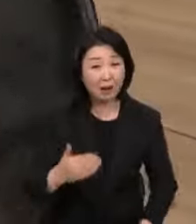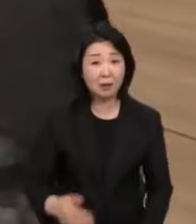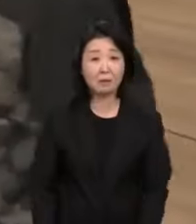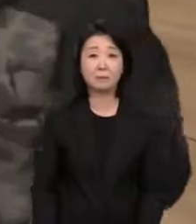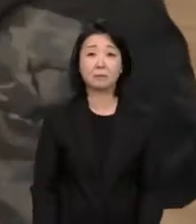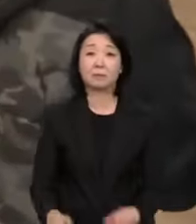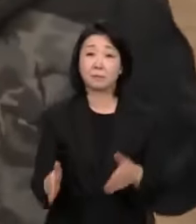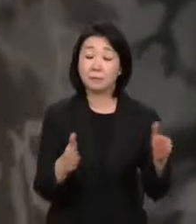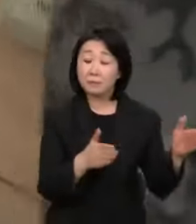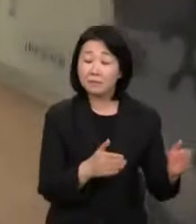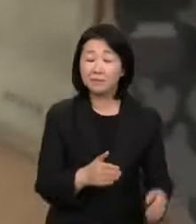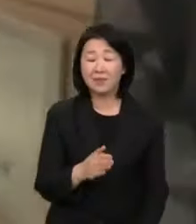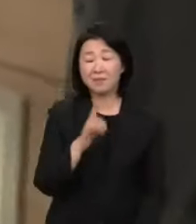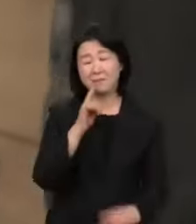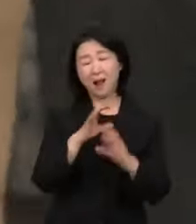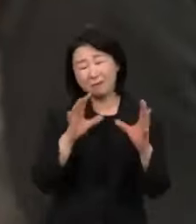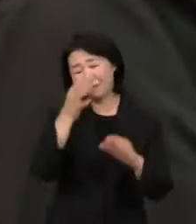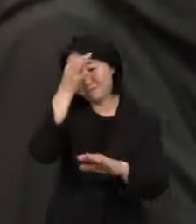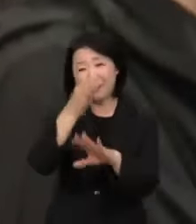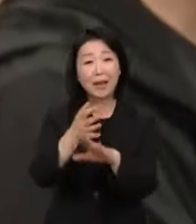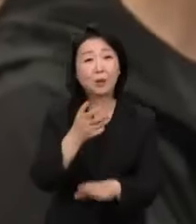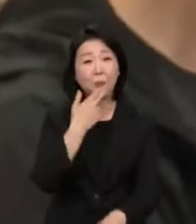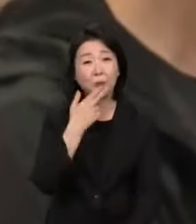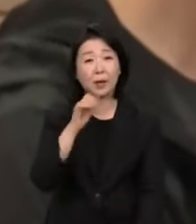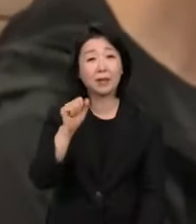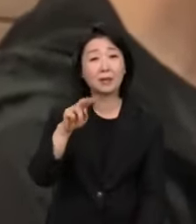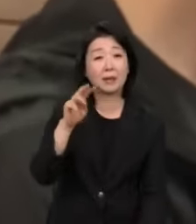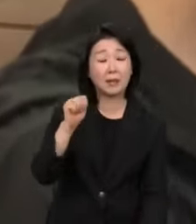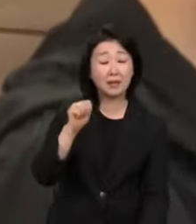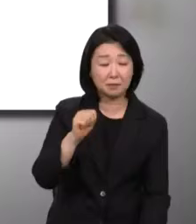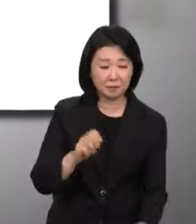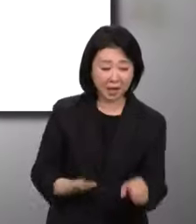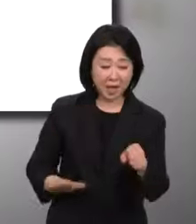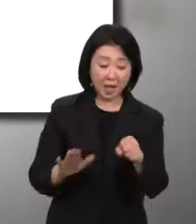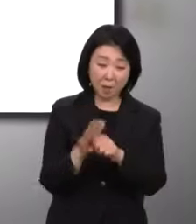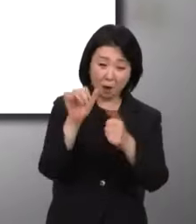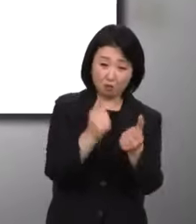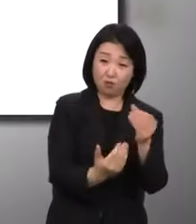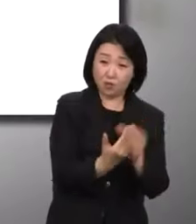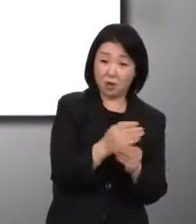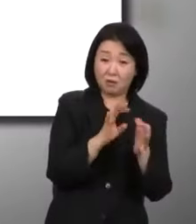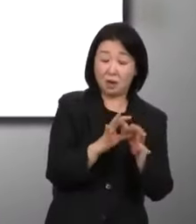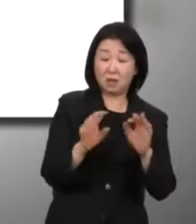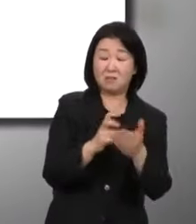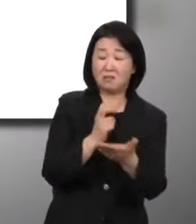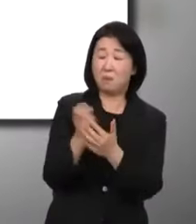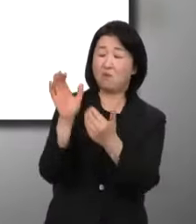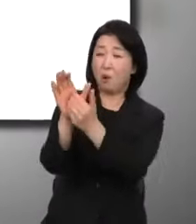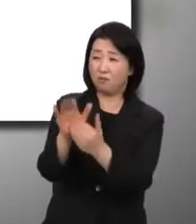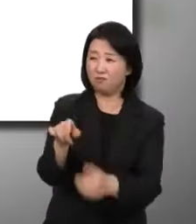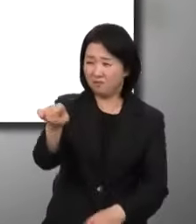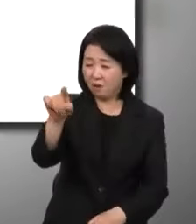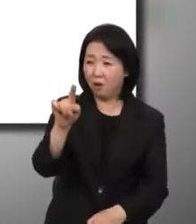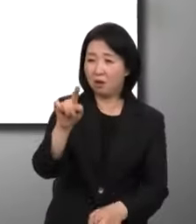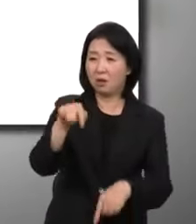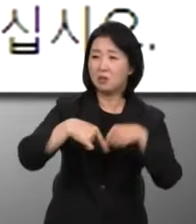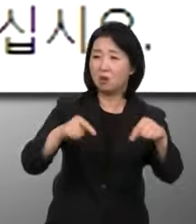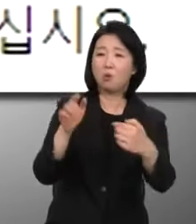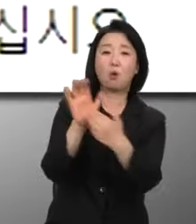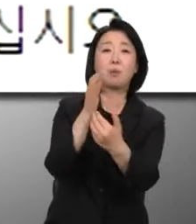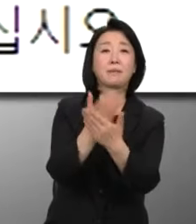후보는 잇따른 논란에는 사과하지 않고 소셜미디어에 최상병 사건을 언급하며 특검을 거부한 정권을 거부해달라며 지지를